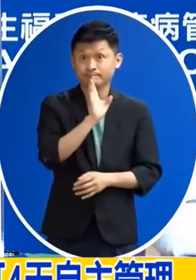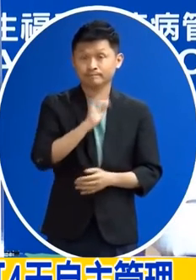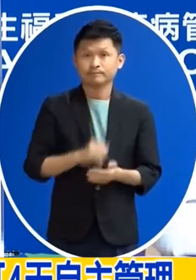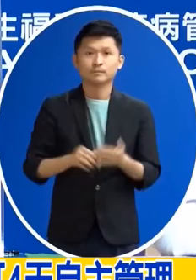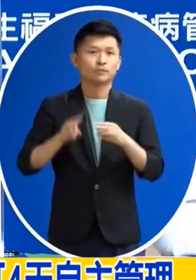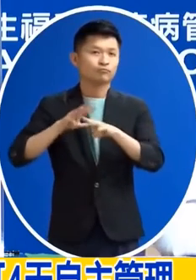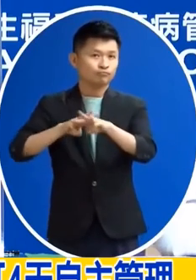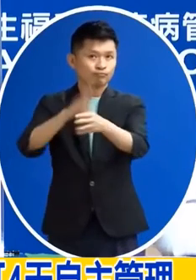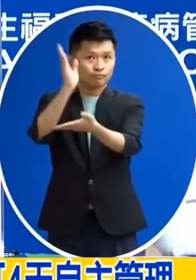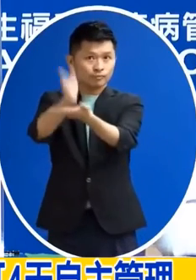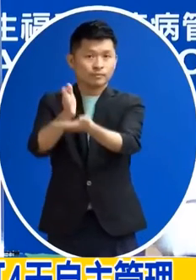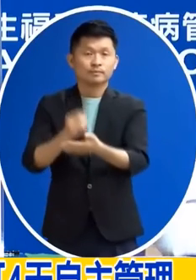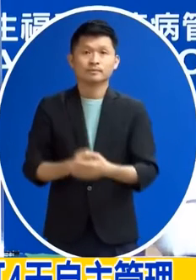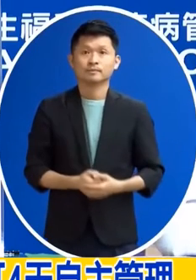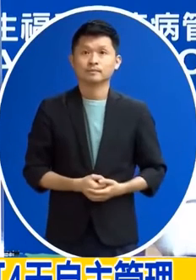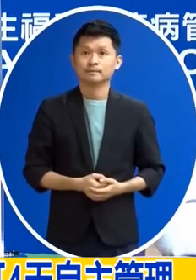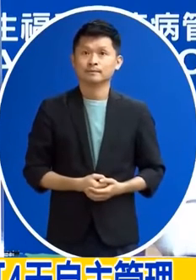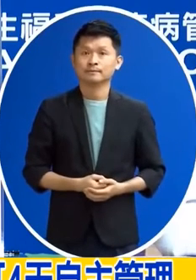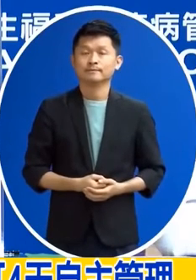不得外出，